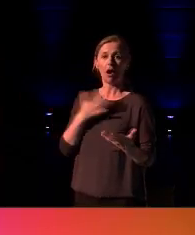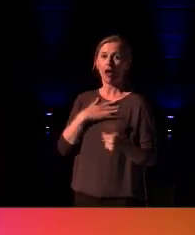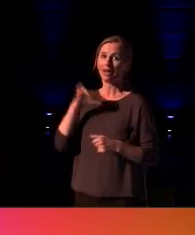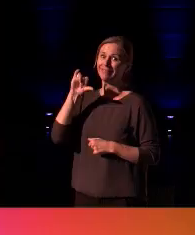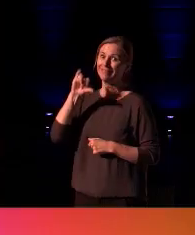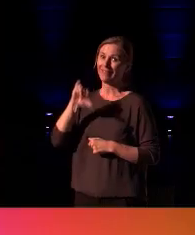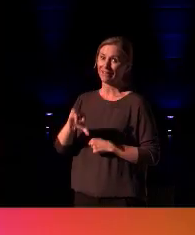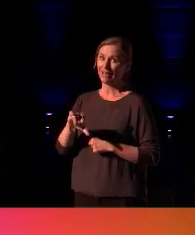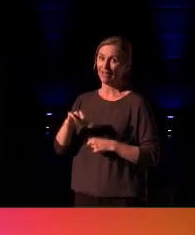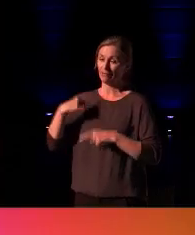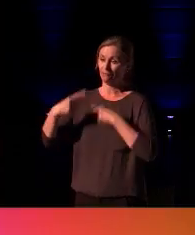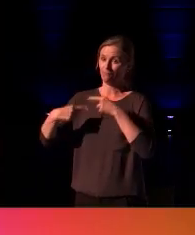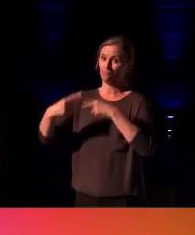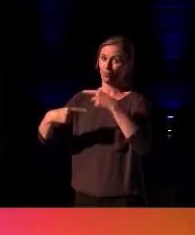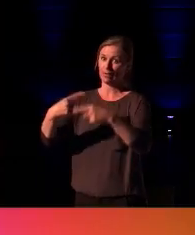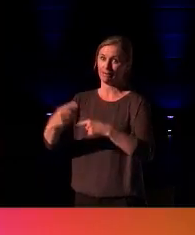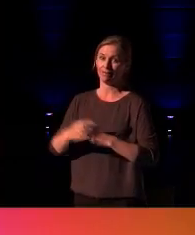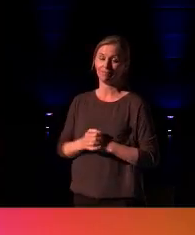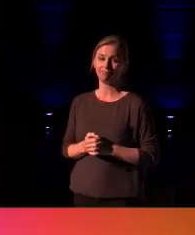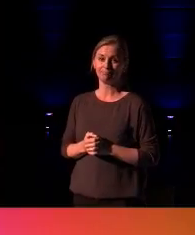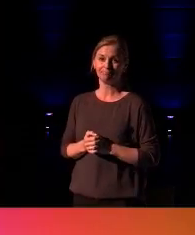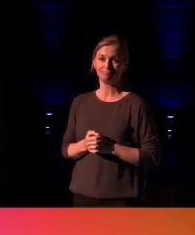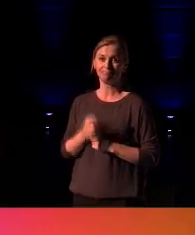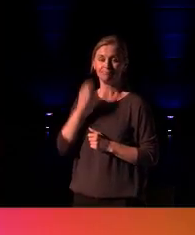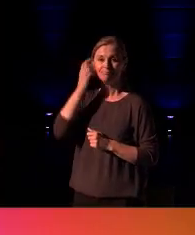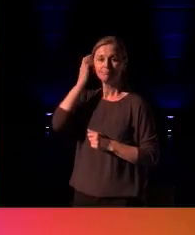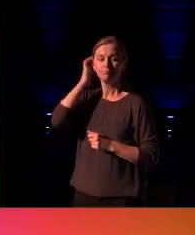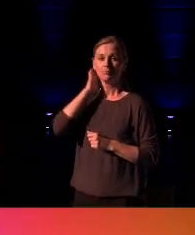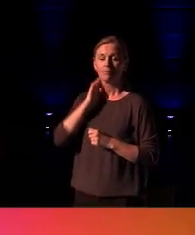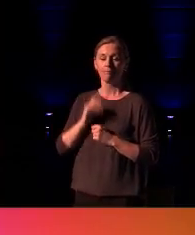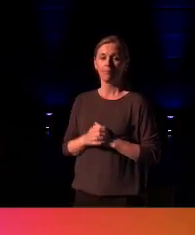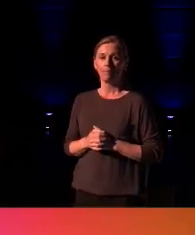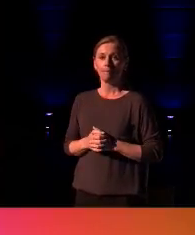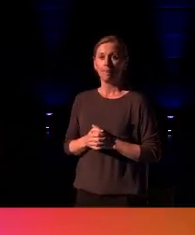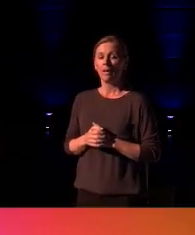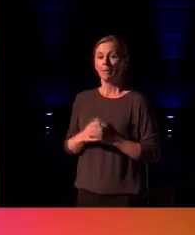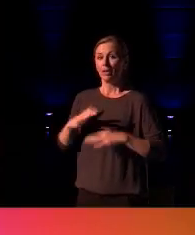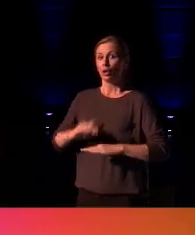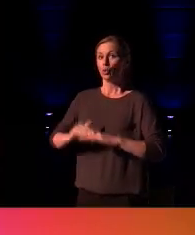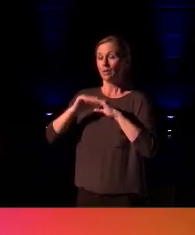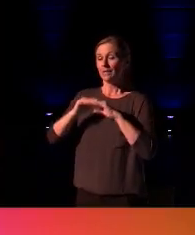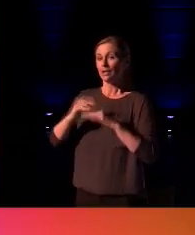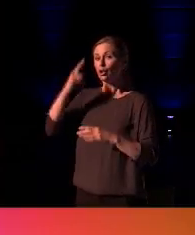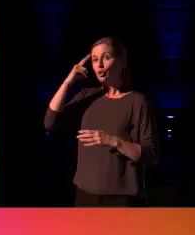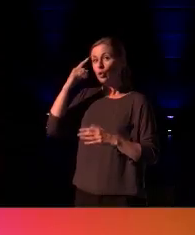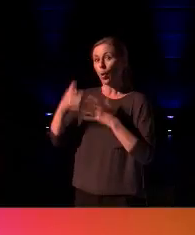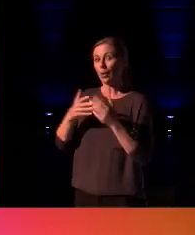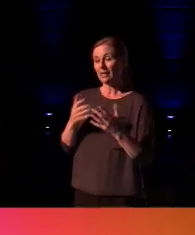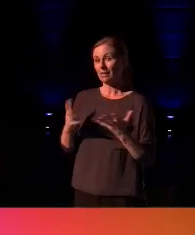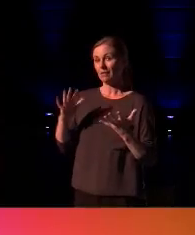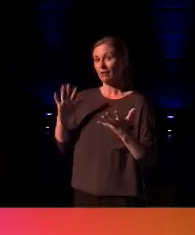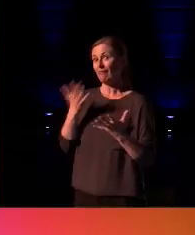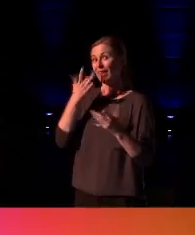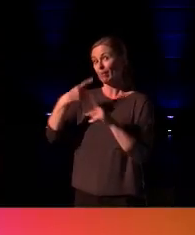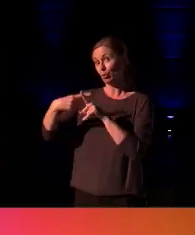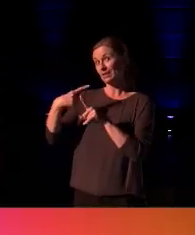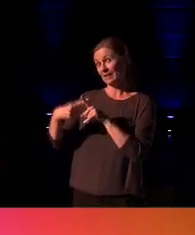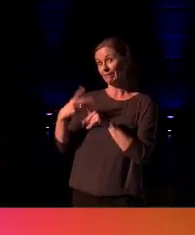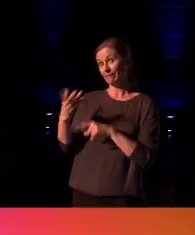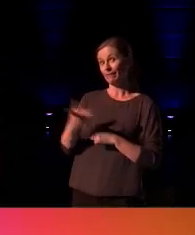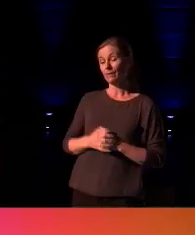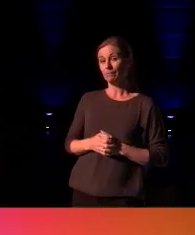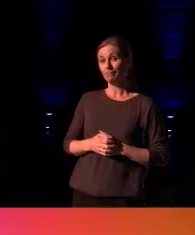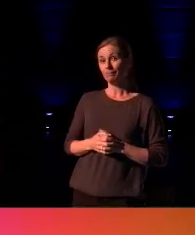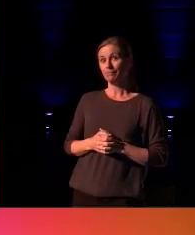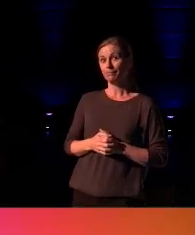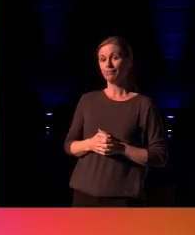negativt fortegn, mens det sosiologisk og psykologisk kan ha et positivt fortegn,